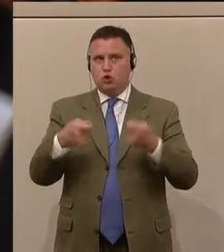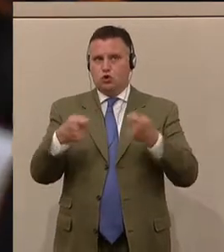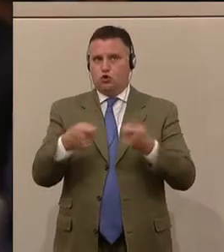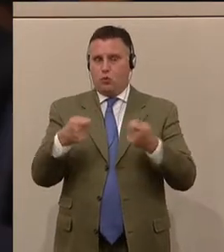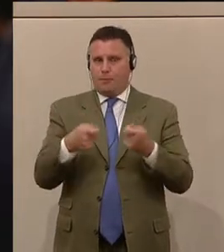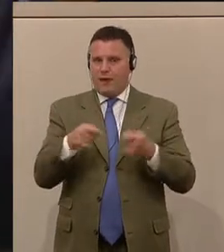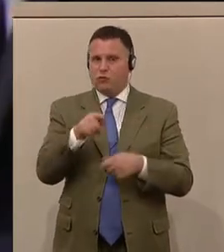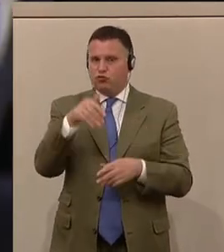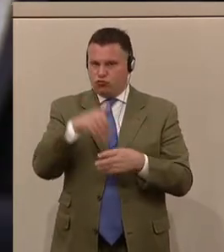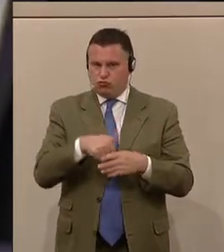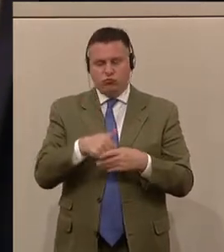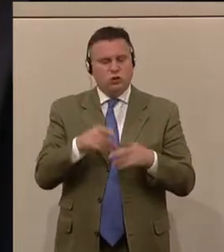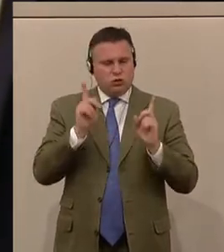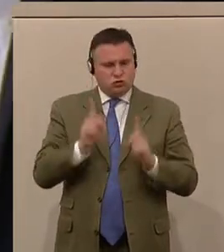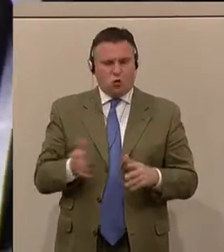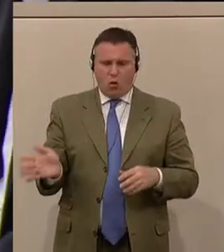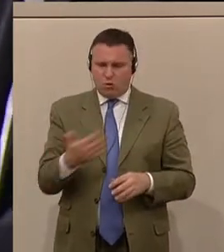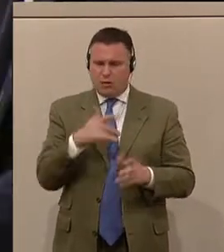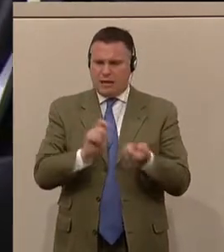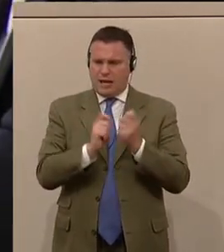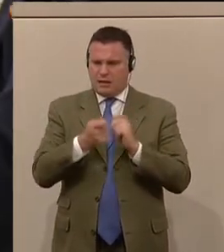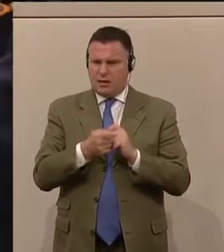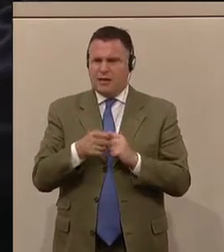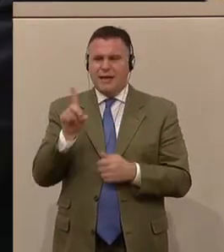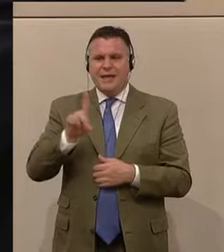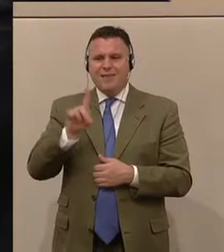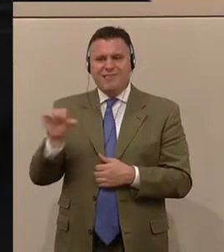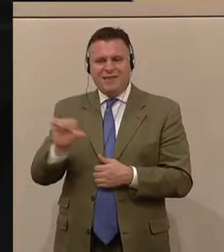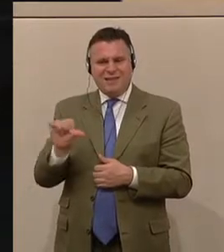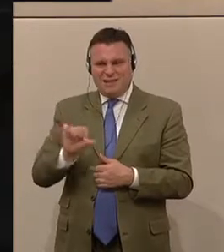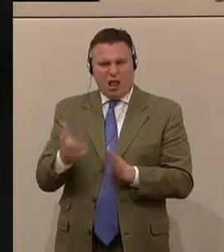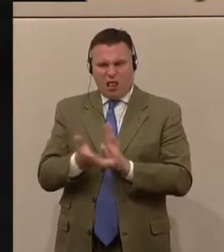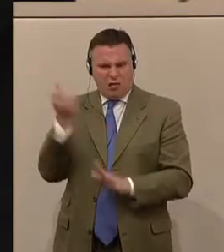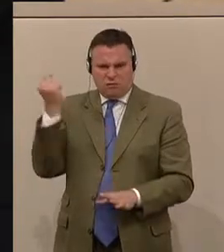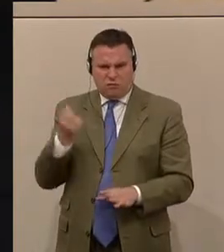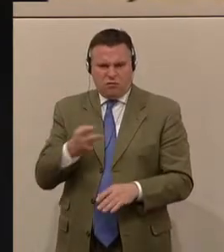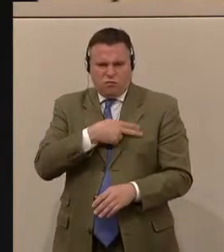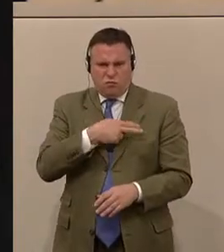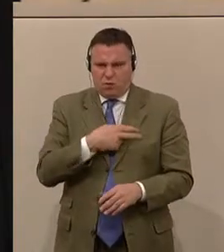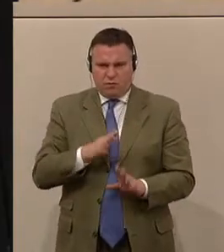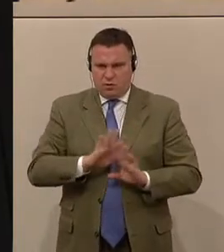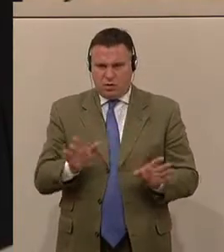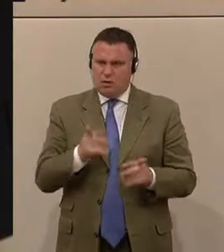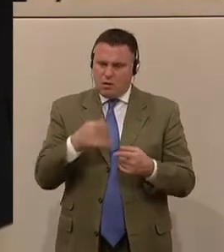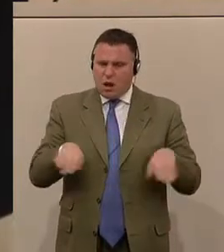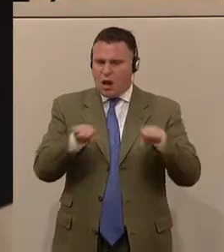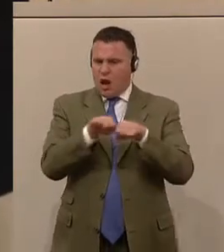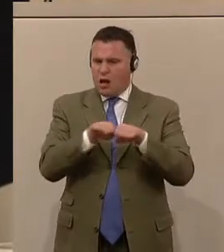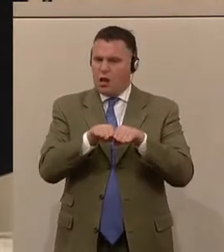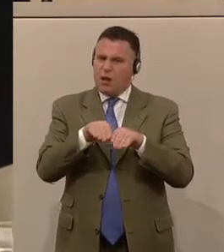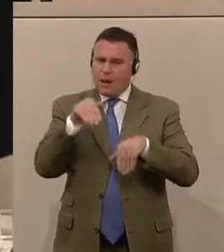sind wirklich fällig für eine Änderung. Das Dieselprivileg, weg damit. Her mit der Angleichung